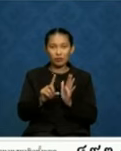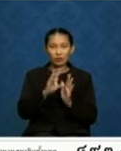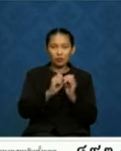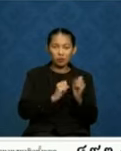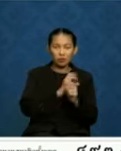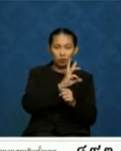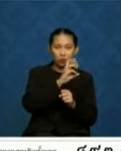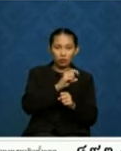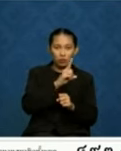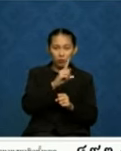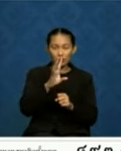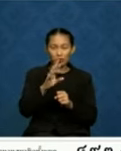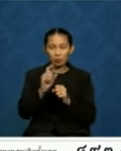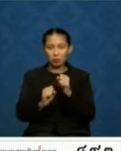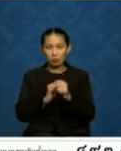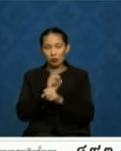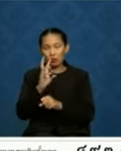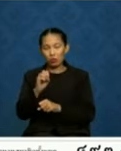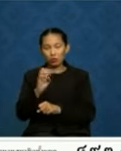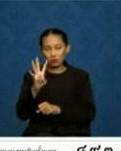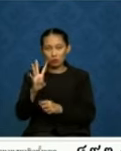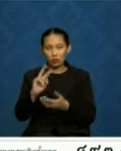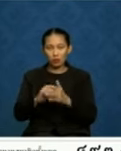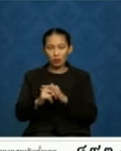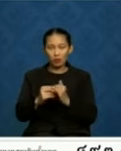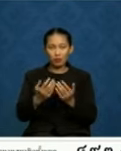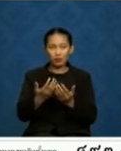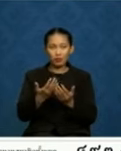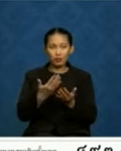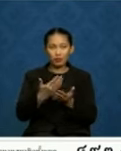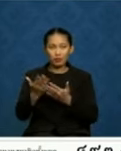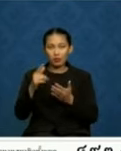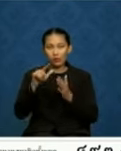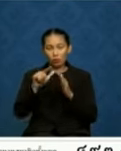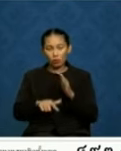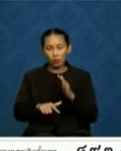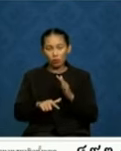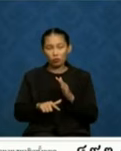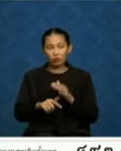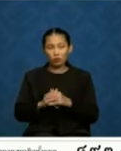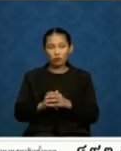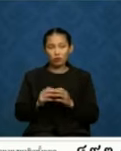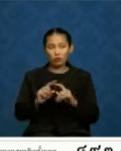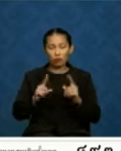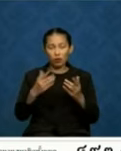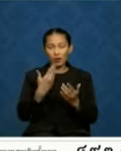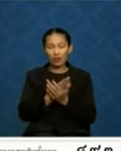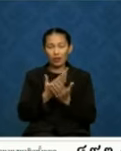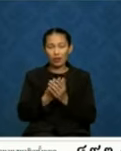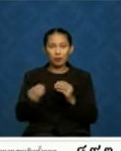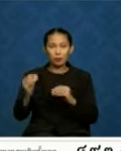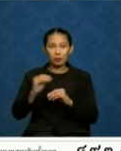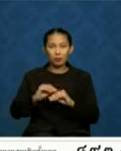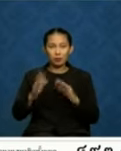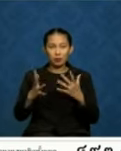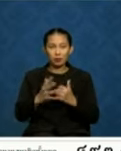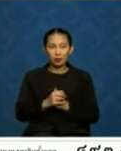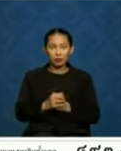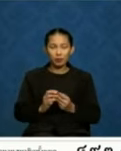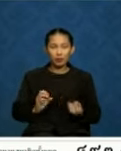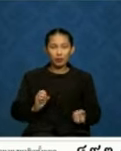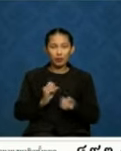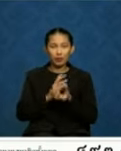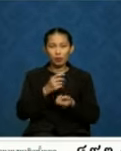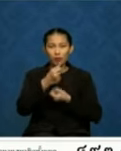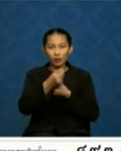นถึงปัจจุบันยอดรับซื้อใบยาสูบลดลงประมาณครึ่งหนึ่งนะครับโดยที่ราคาไม่เพิ่มขึ้นทำให้เกษตรกรล